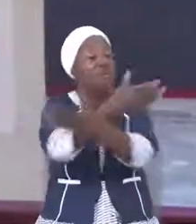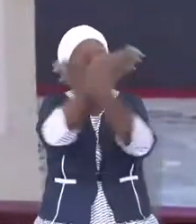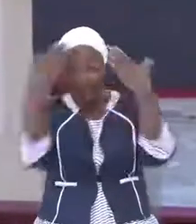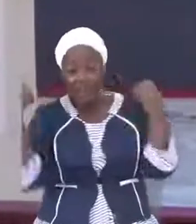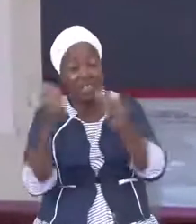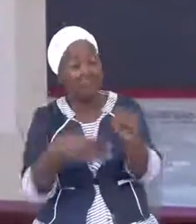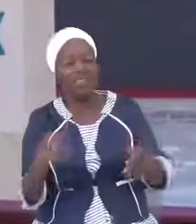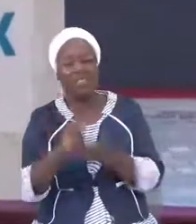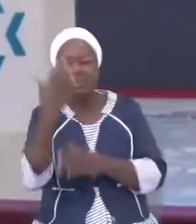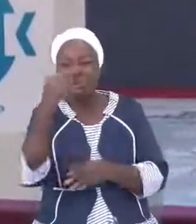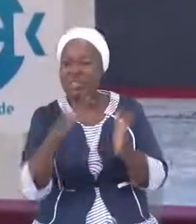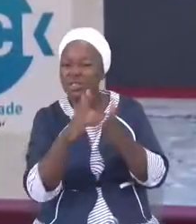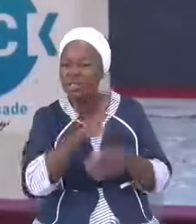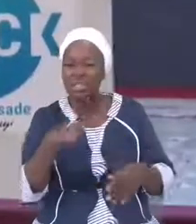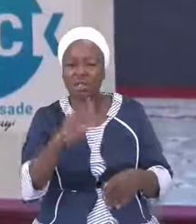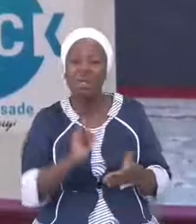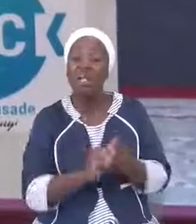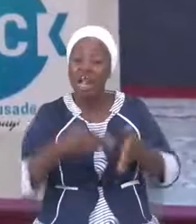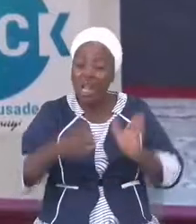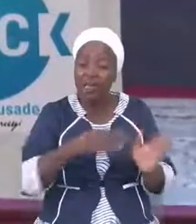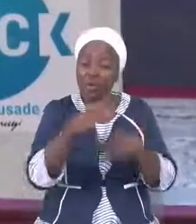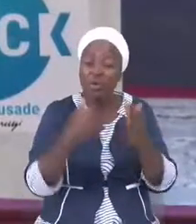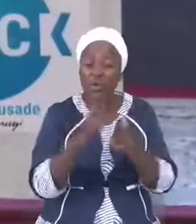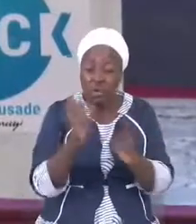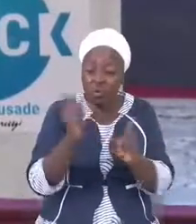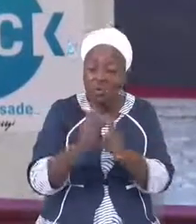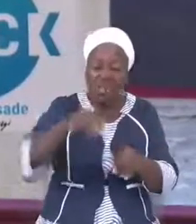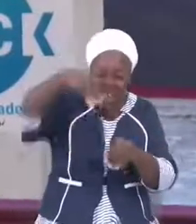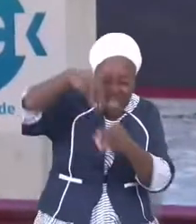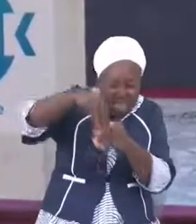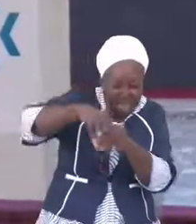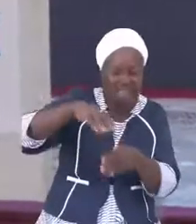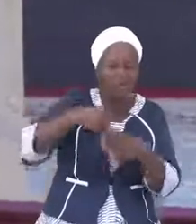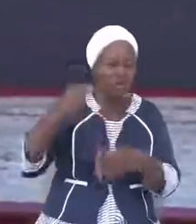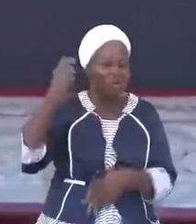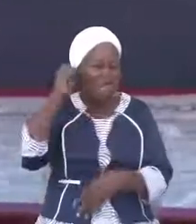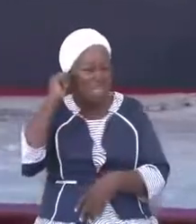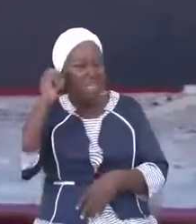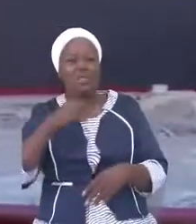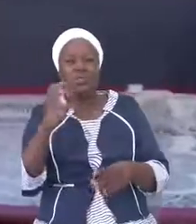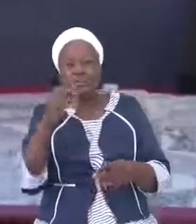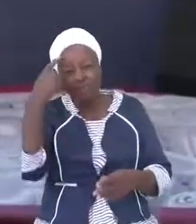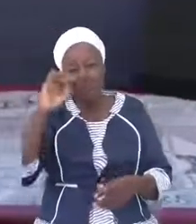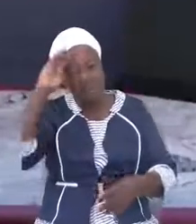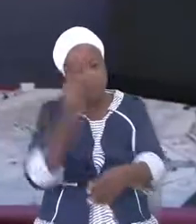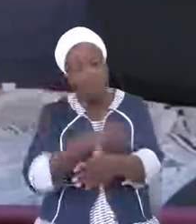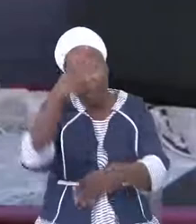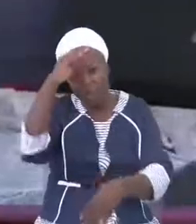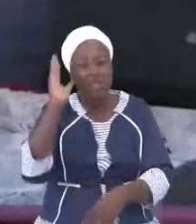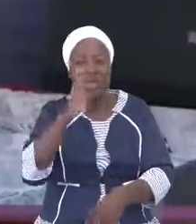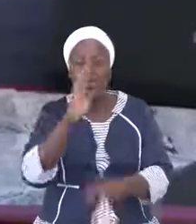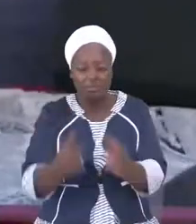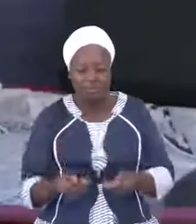oublie. C'est pourquoi Jésus a dit pour vous, écoutez bien ceci. Le Fils